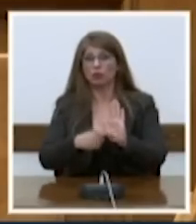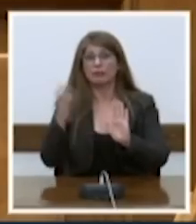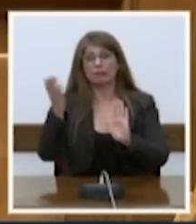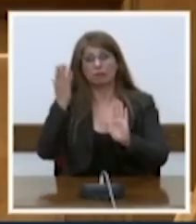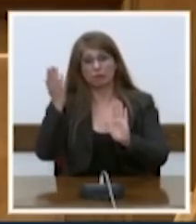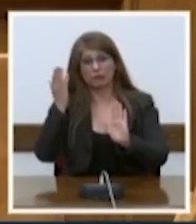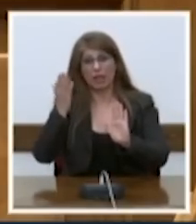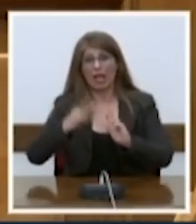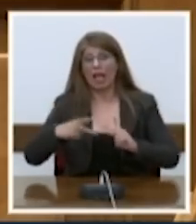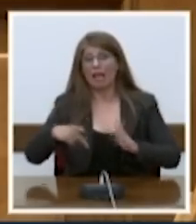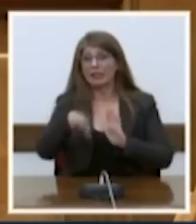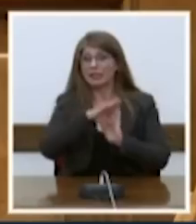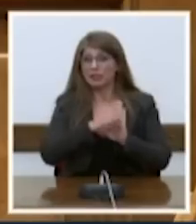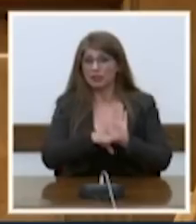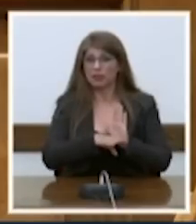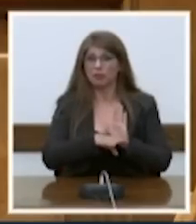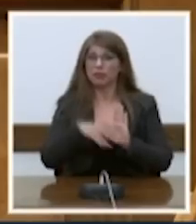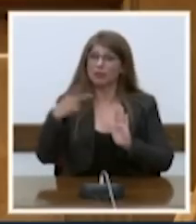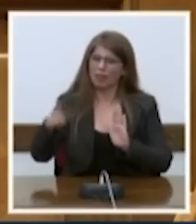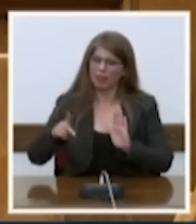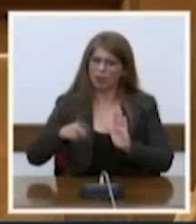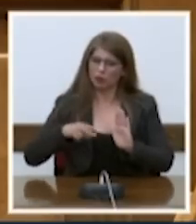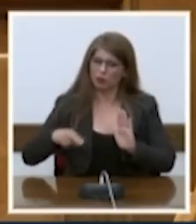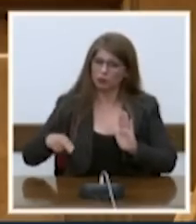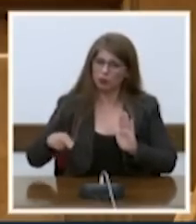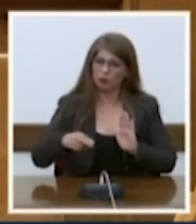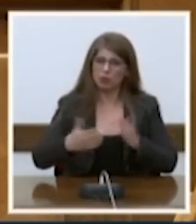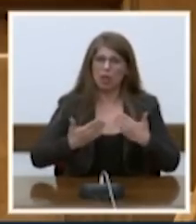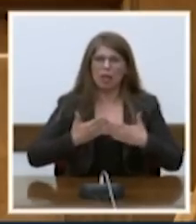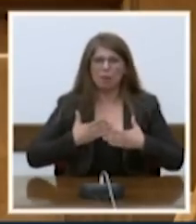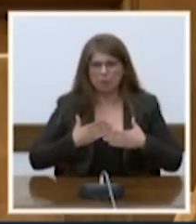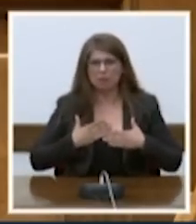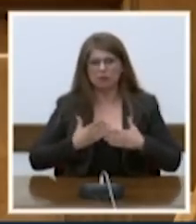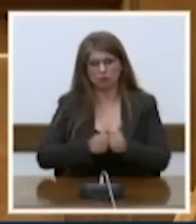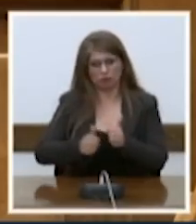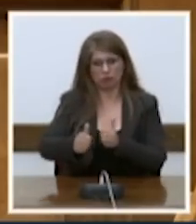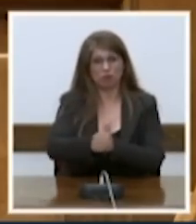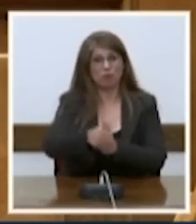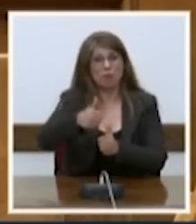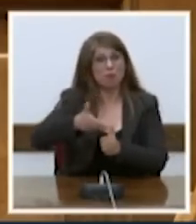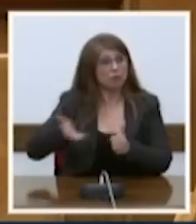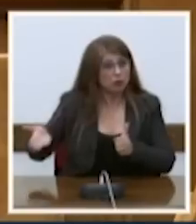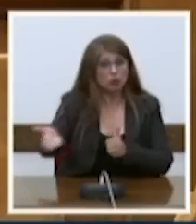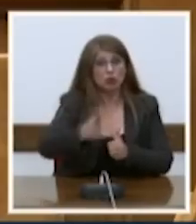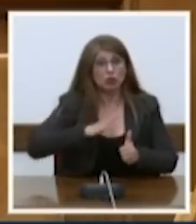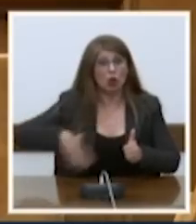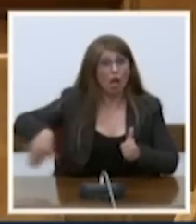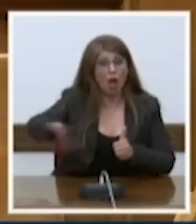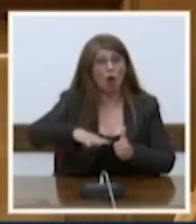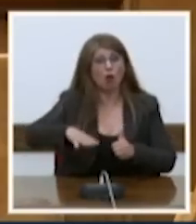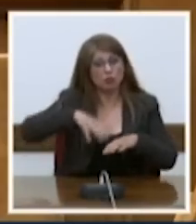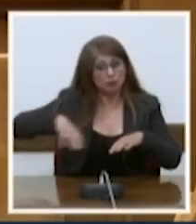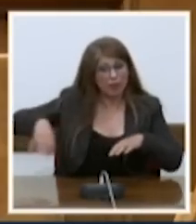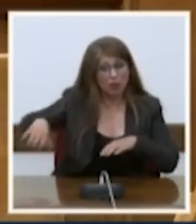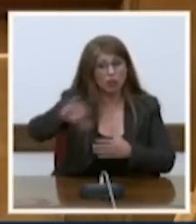δήθεν αντισυστημικούς τα δικά τους τσιράκια, εμείς θα πρωτοστατούμε μέσα στο λαό, στις γειτονιές, στις